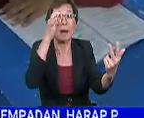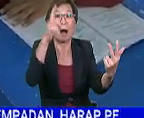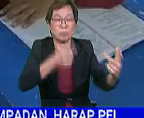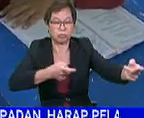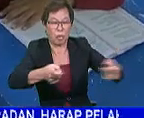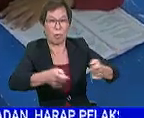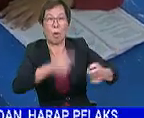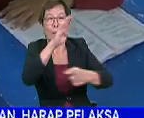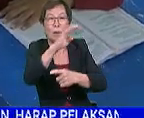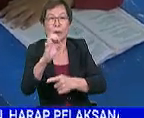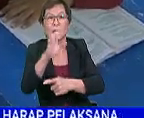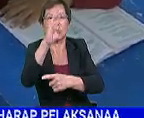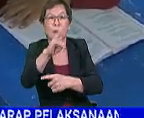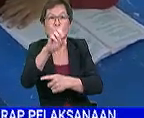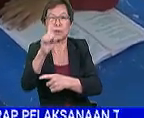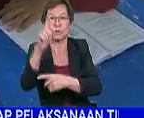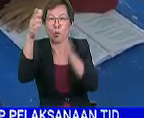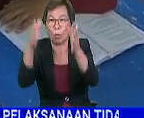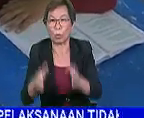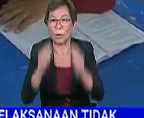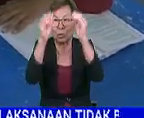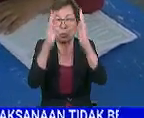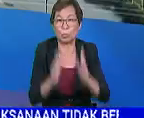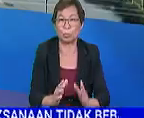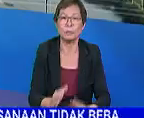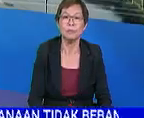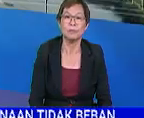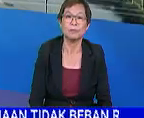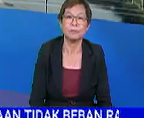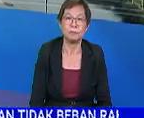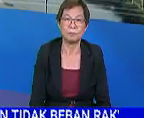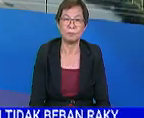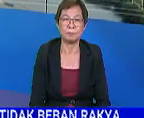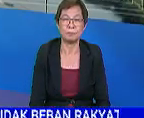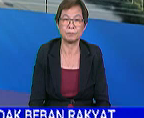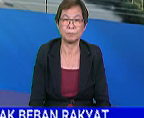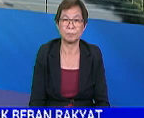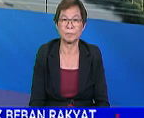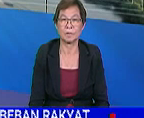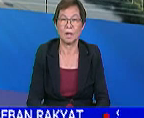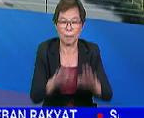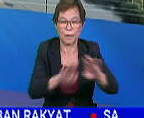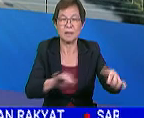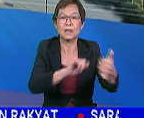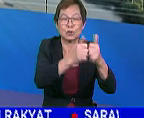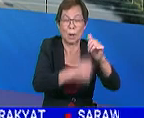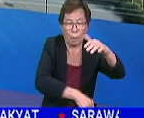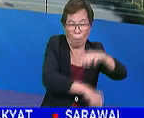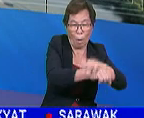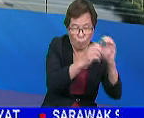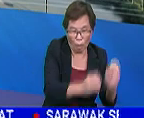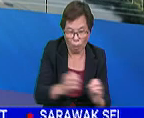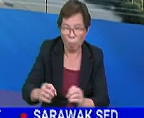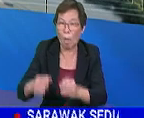dikendalikan 461 orang guru berita sukan bola sepak penganjuran